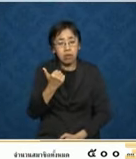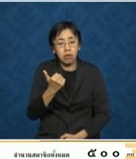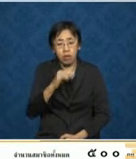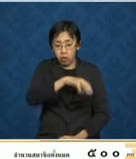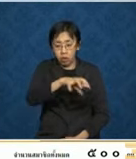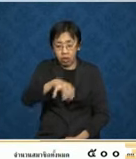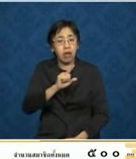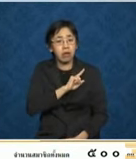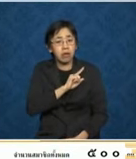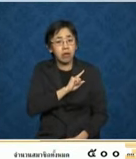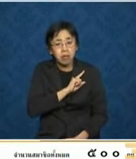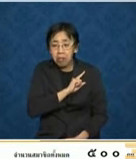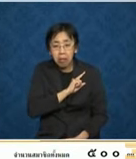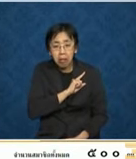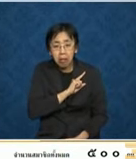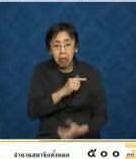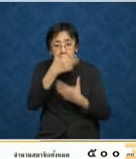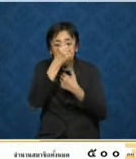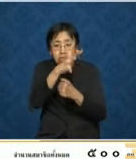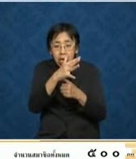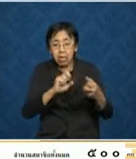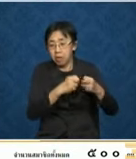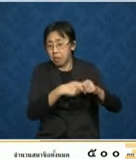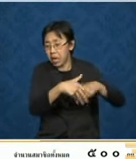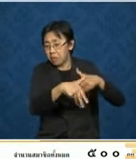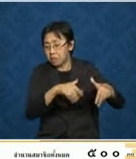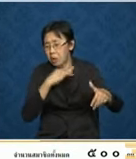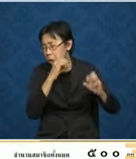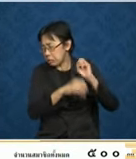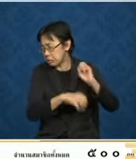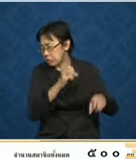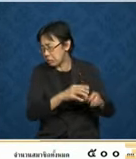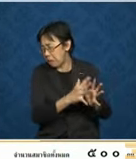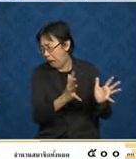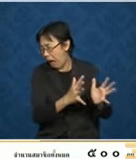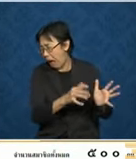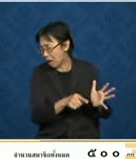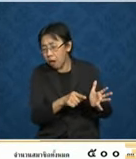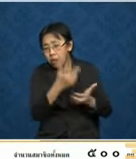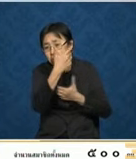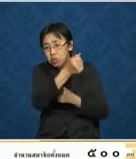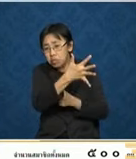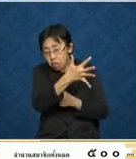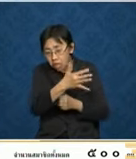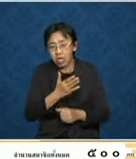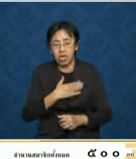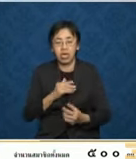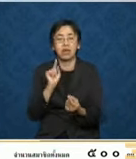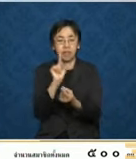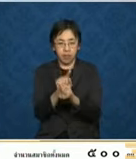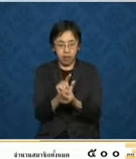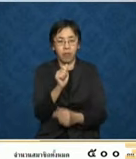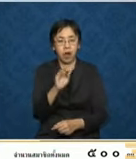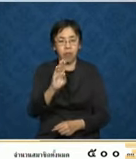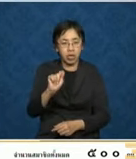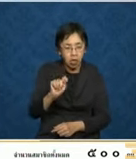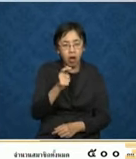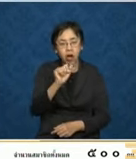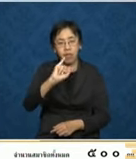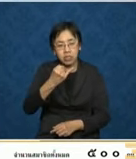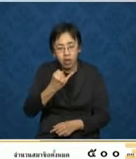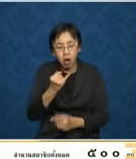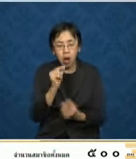ยตรงไม่สนใจปัญหาของพี่น้องประชาชนดิฉันจึงเข้าไปหารือกับทางอบต.ในพื้นที่พบปัญหา